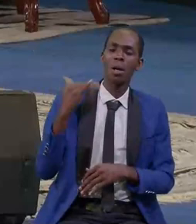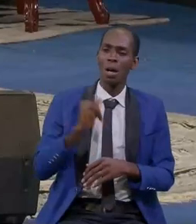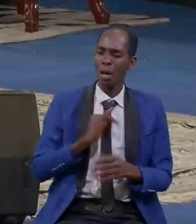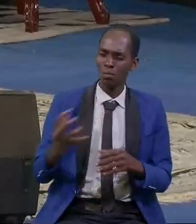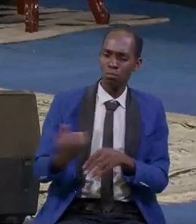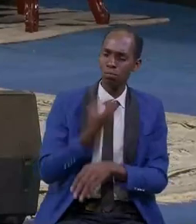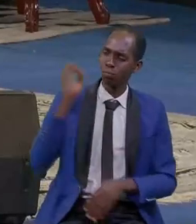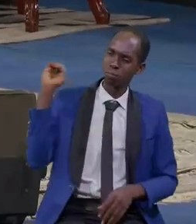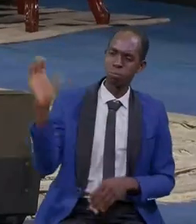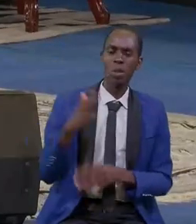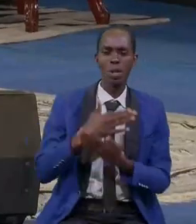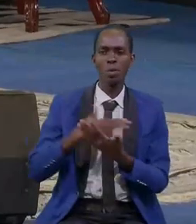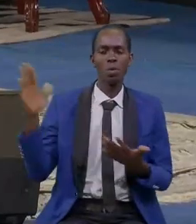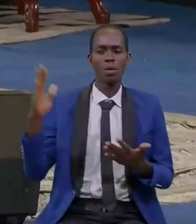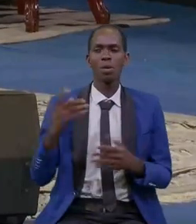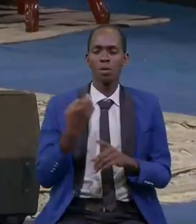Je les rejette.